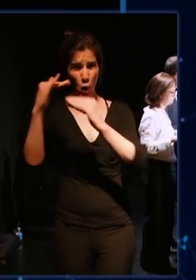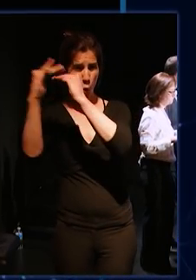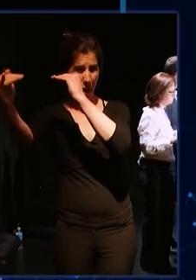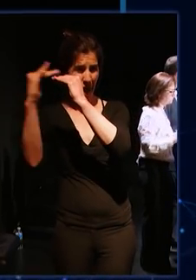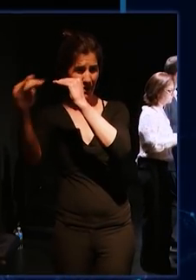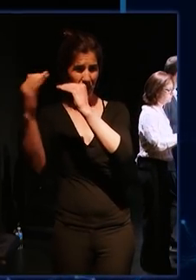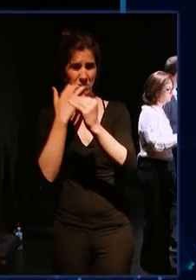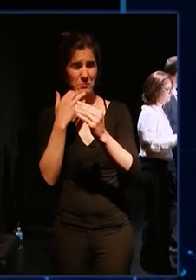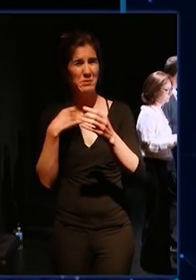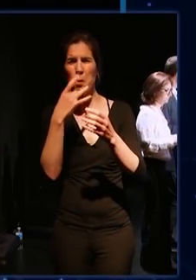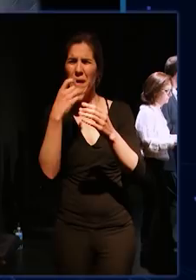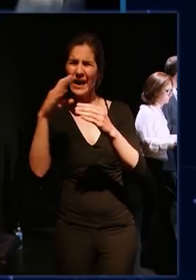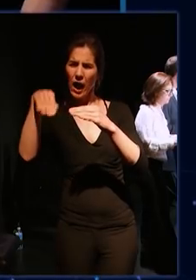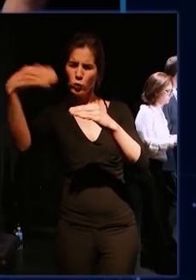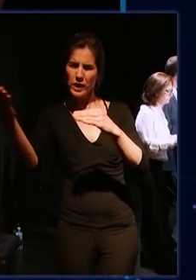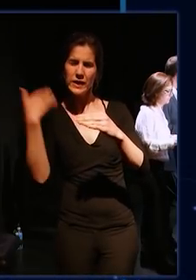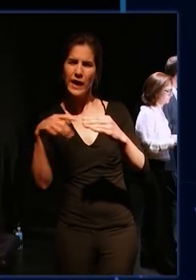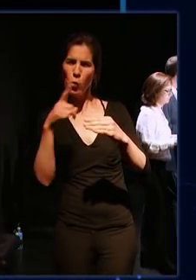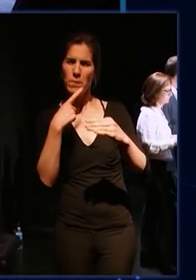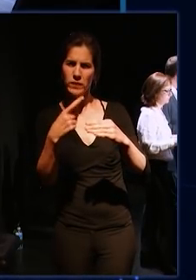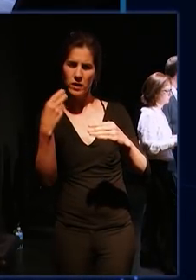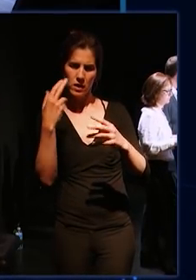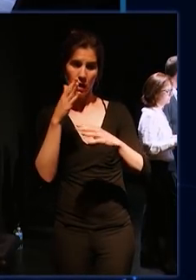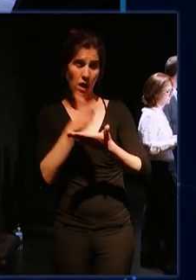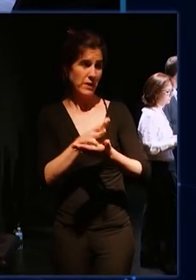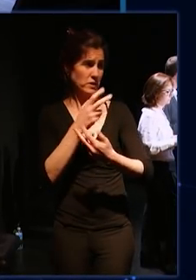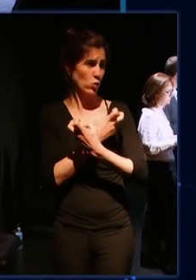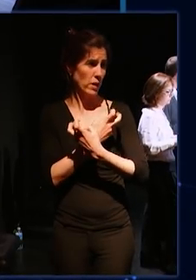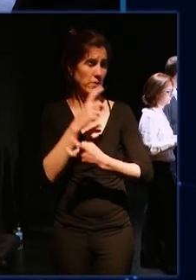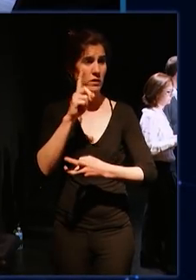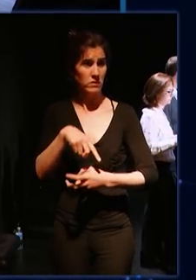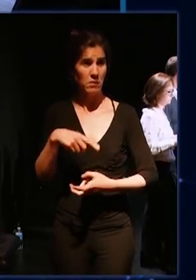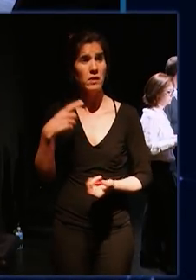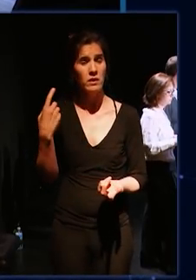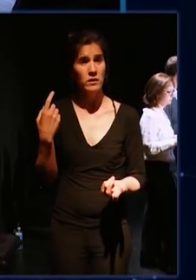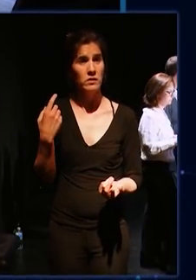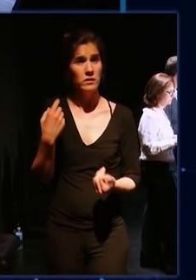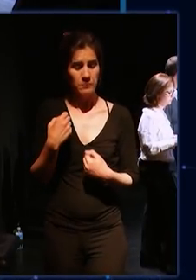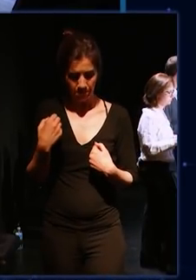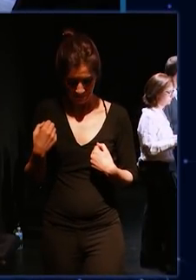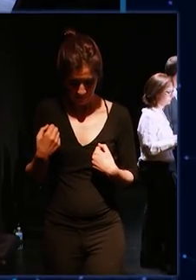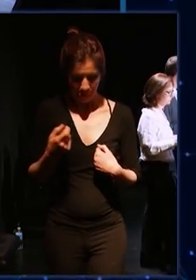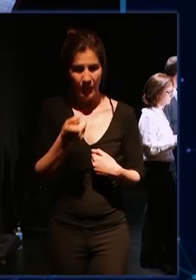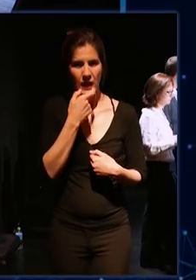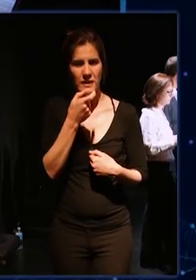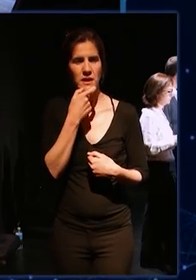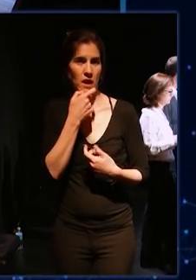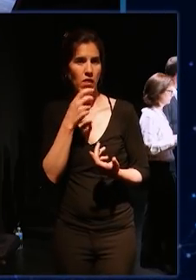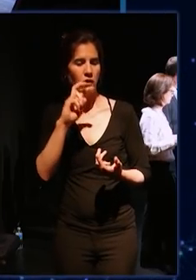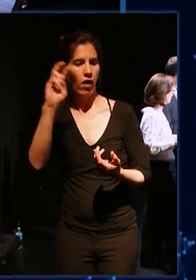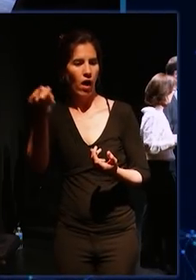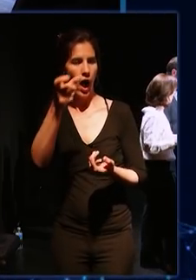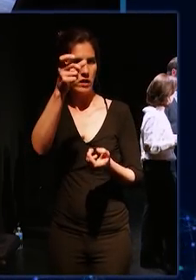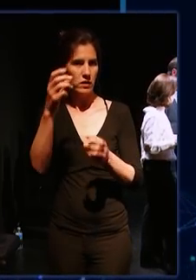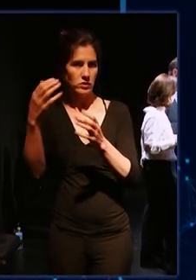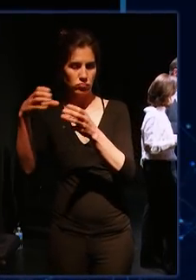blava, i això ja ho vam dir el mes de novembre. Vull dir, també celebrem que hi hagi altres grups que facin la